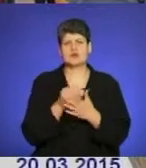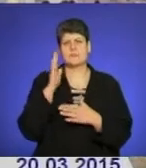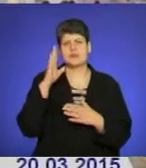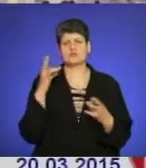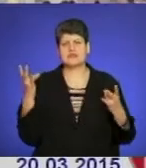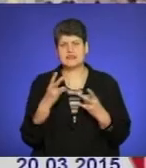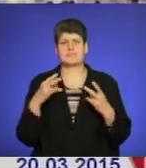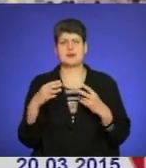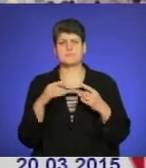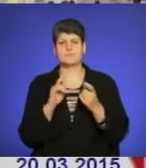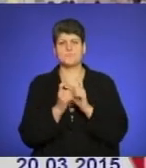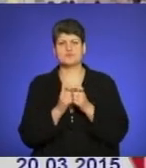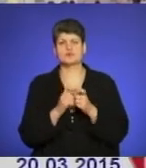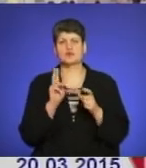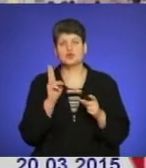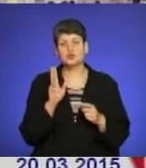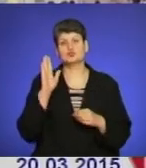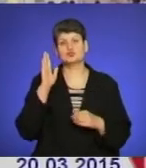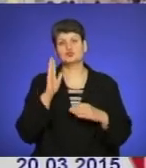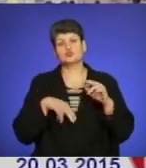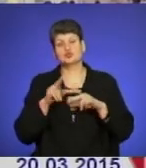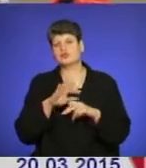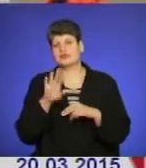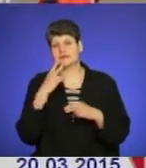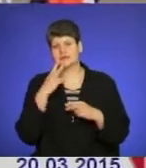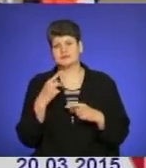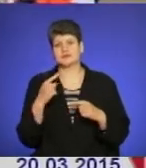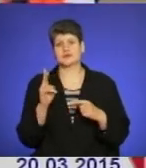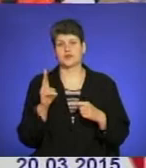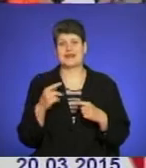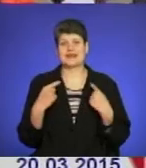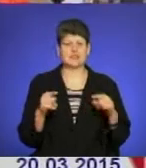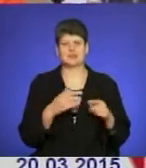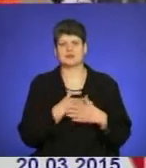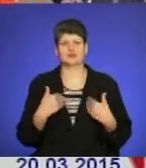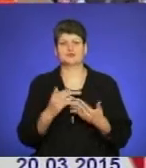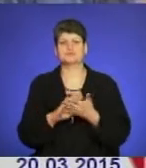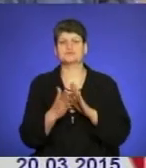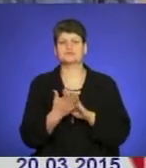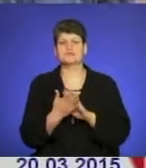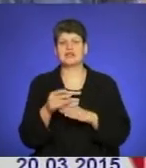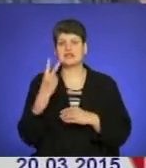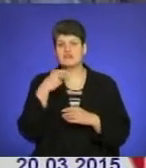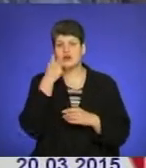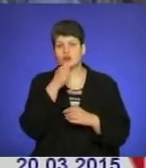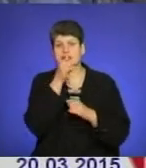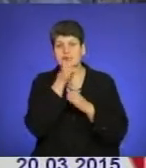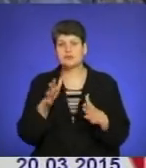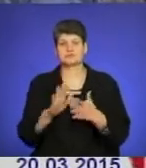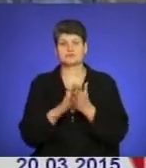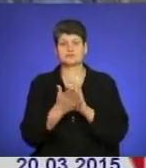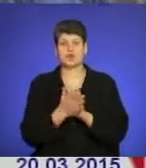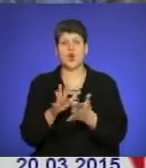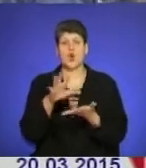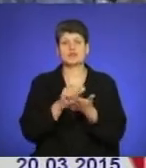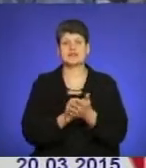боротися. Методи різні, хтось будує, незважаючи ні на кого, інший не хоче йти на компроміс. Два роки не можуть договоритися